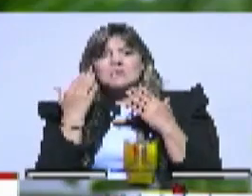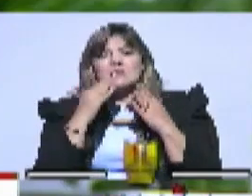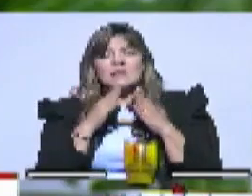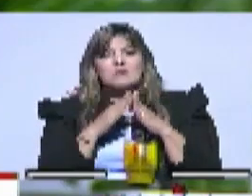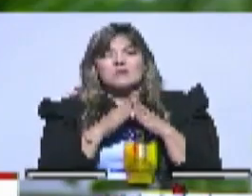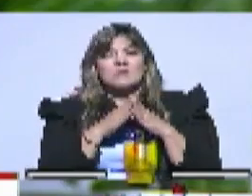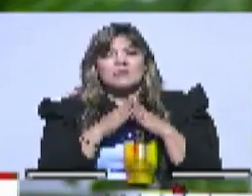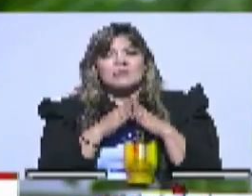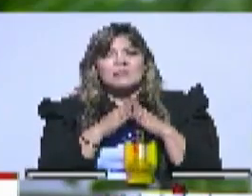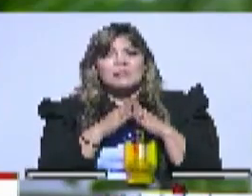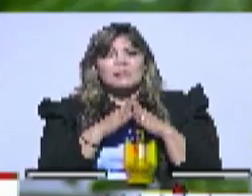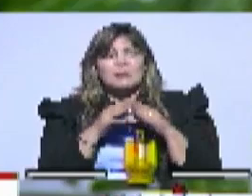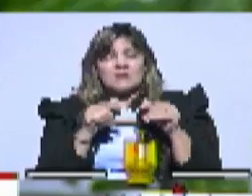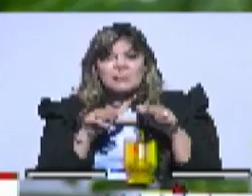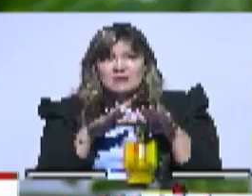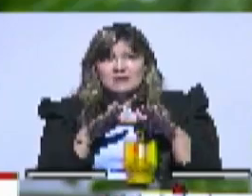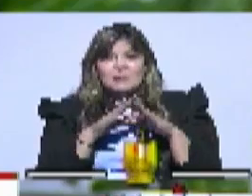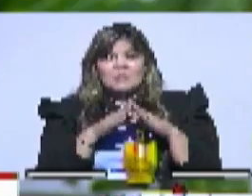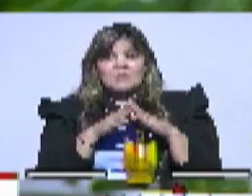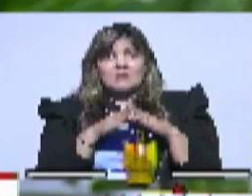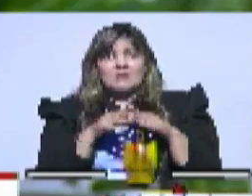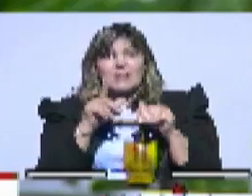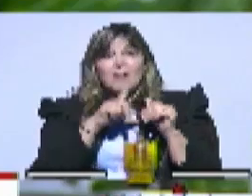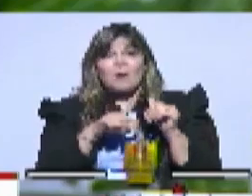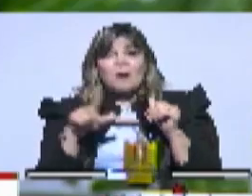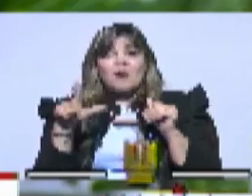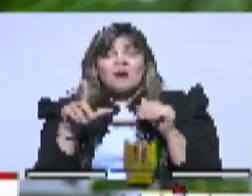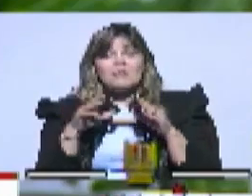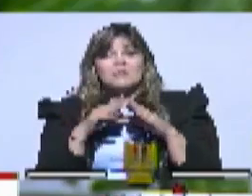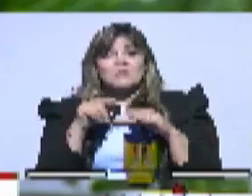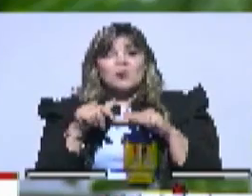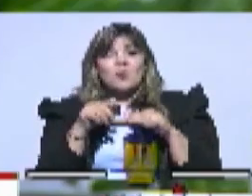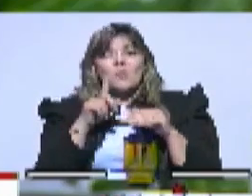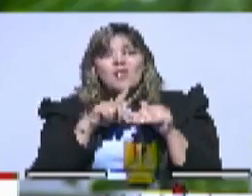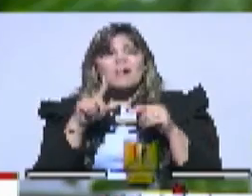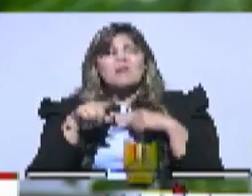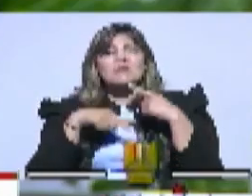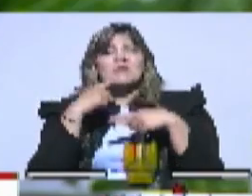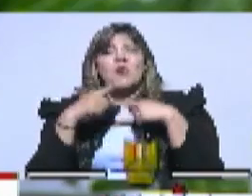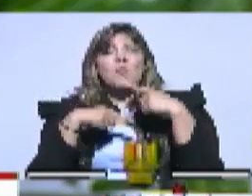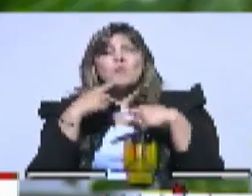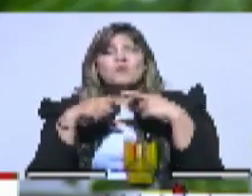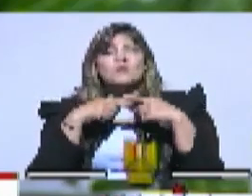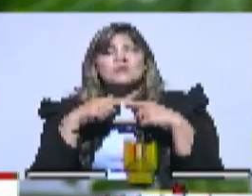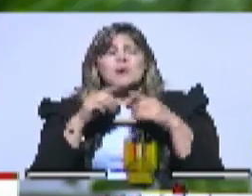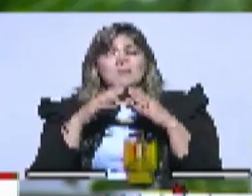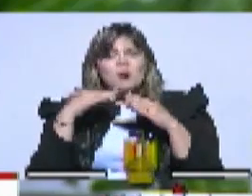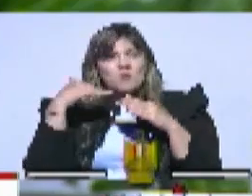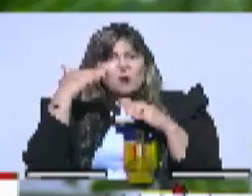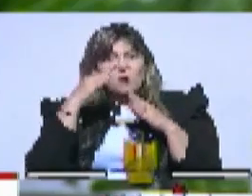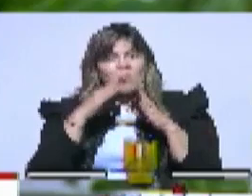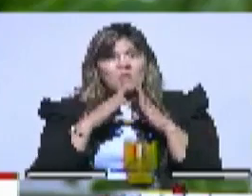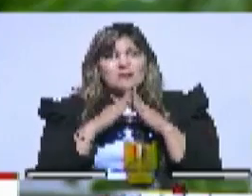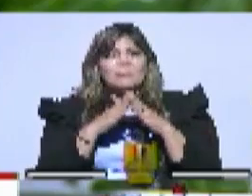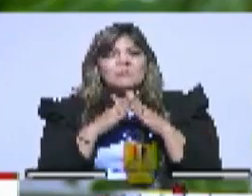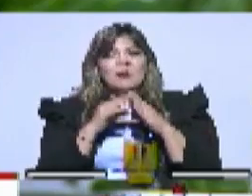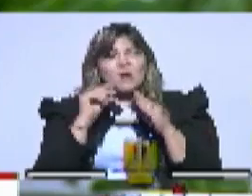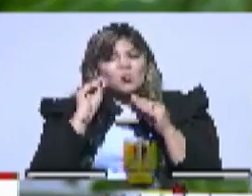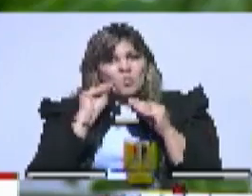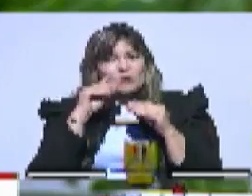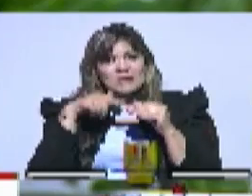بقوله أنه الرئيس هو الرئيس المستمر والقادم، قلته كتير